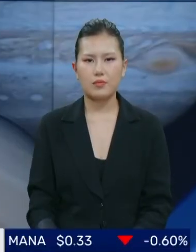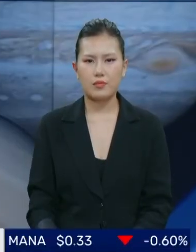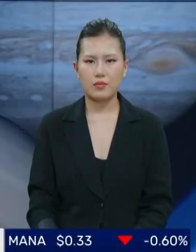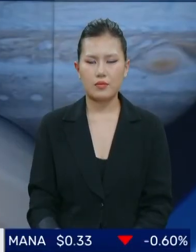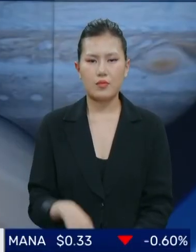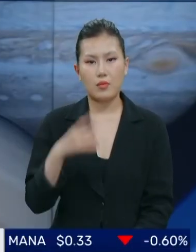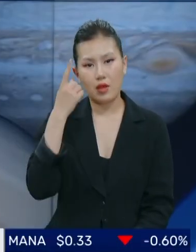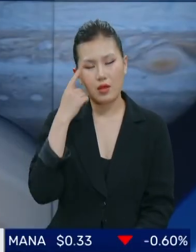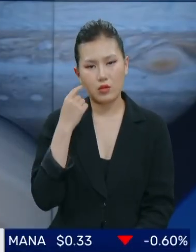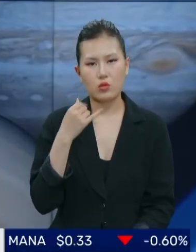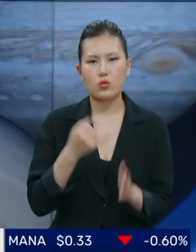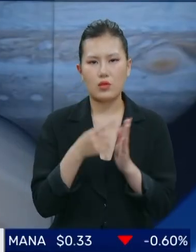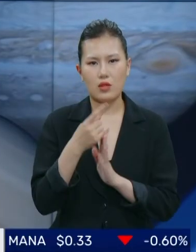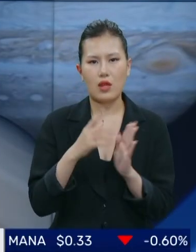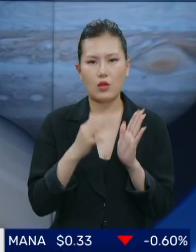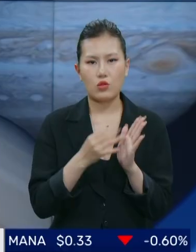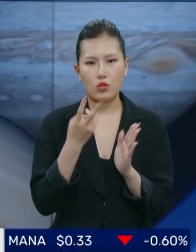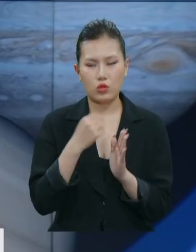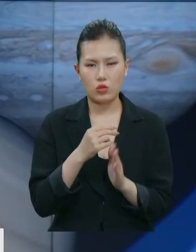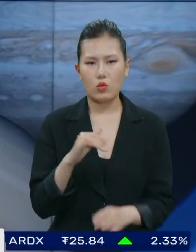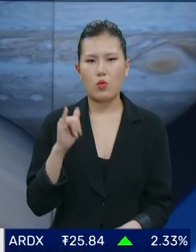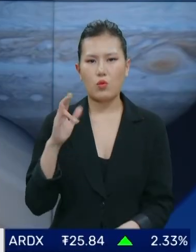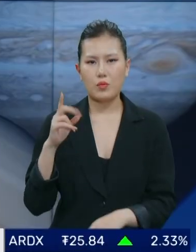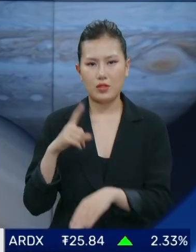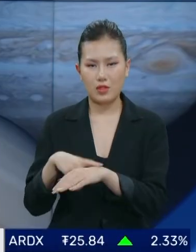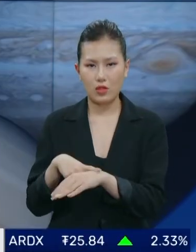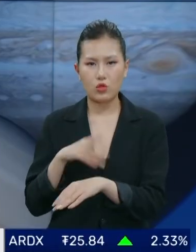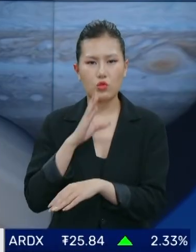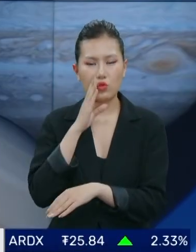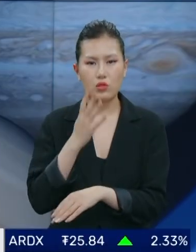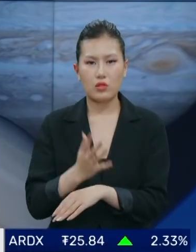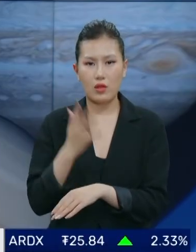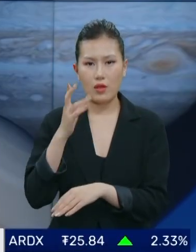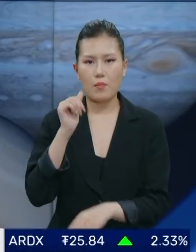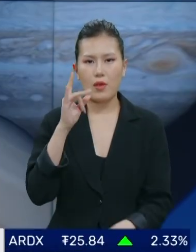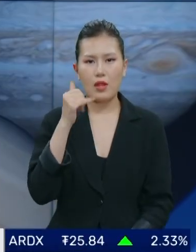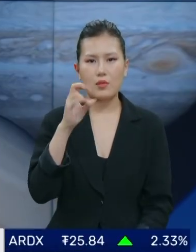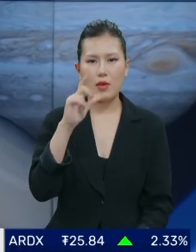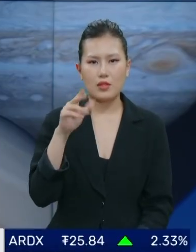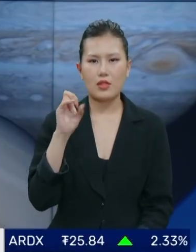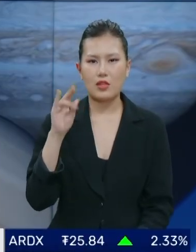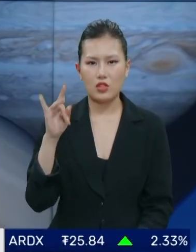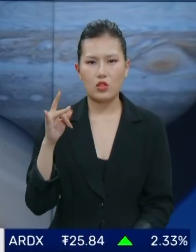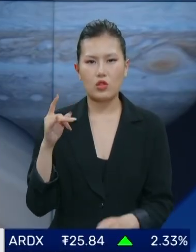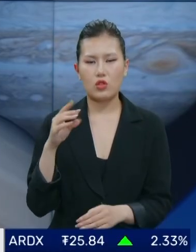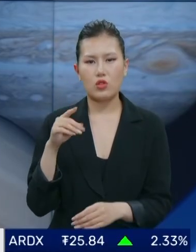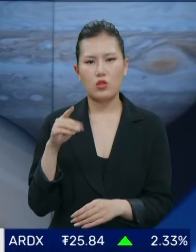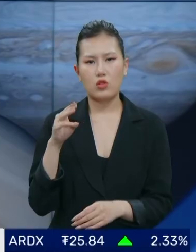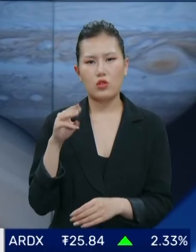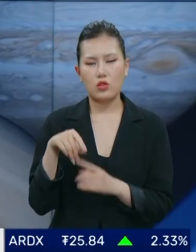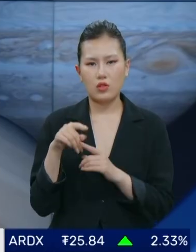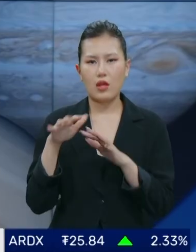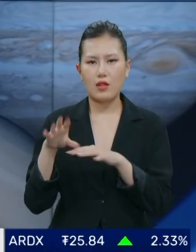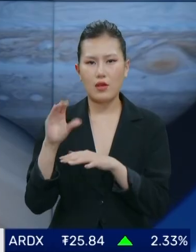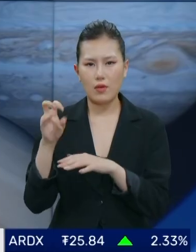Маргааш буюу 6-р сарын 17-нд Улаанбаатарын цагаар өглөө 5 цагт Бархас Сад, Санчир, Тэнгэрэван, Далаван, Буд гэсэн 5 гар гэж